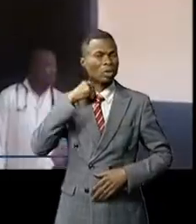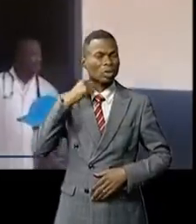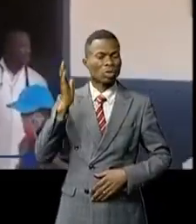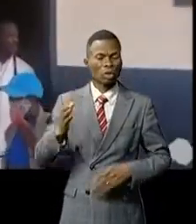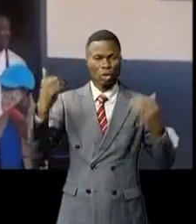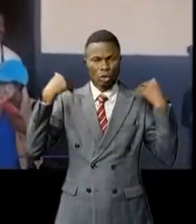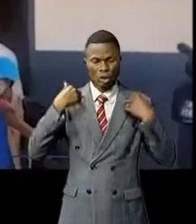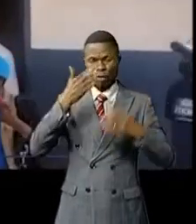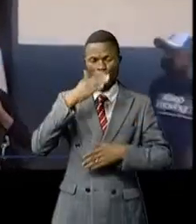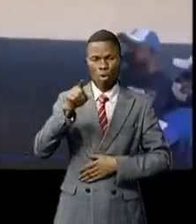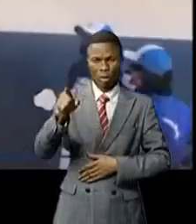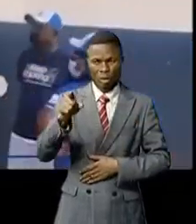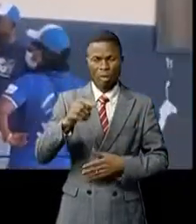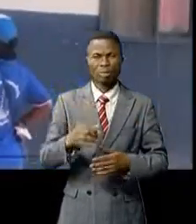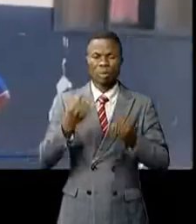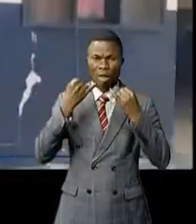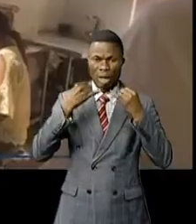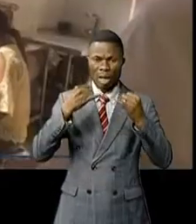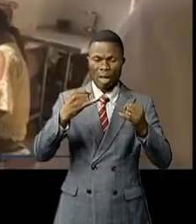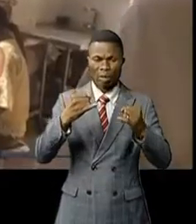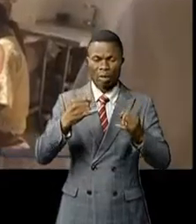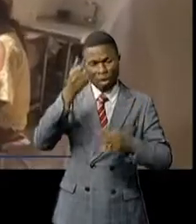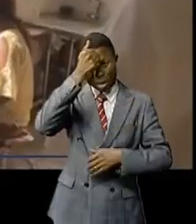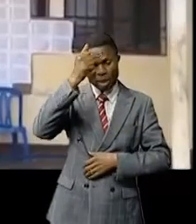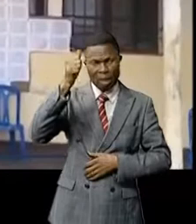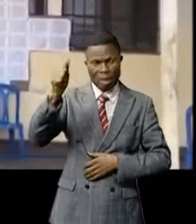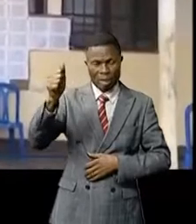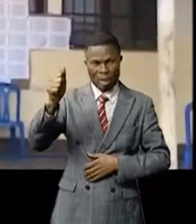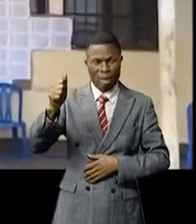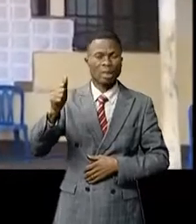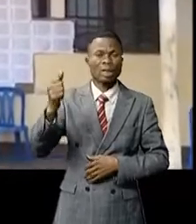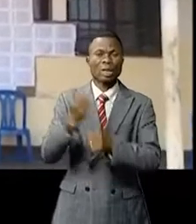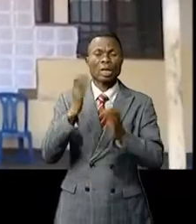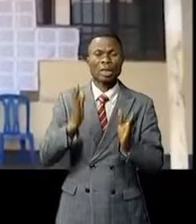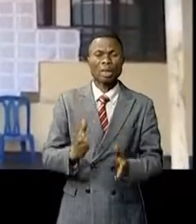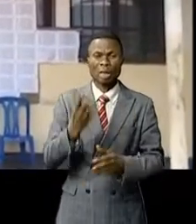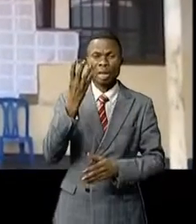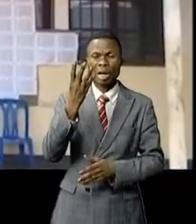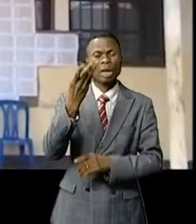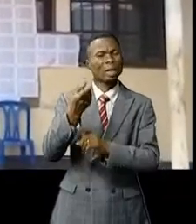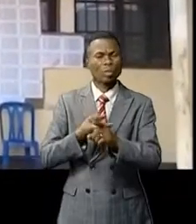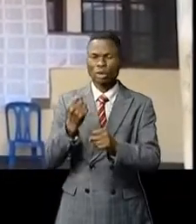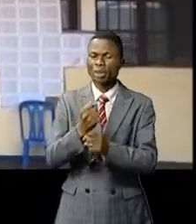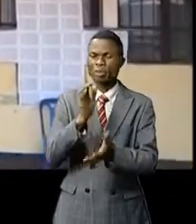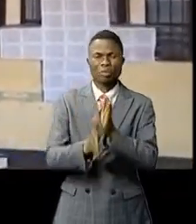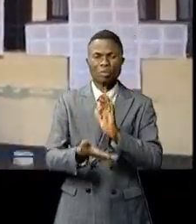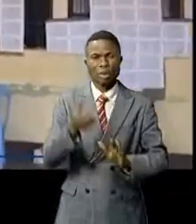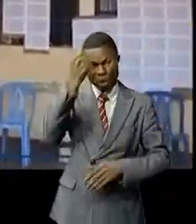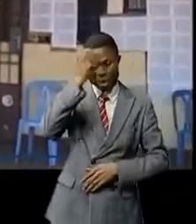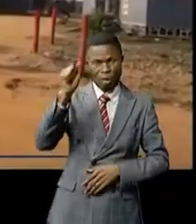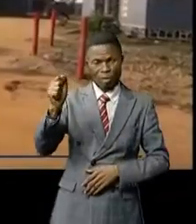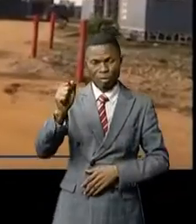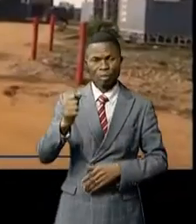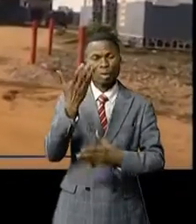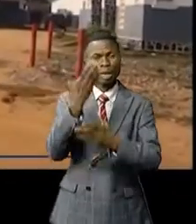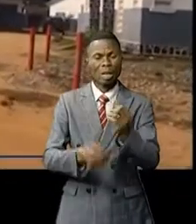cette formation hospitalière. Informé du mouvement des grèves décrétées par ses personnels depuis 4 mois, ce haut cadre a déploré